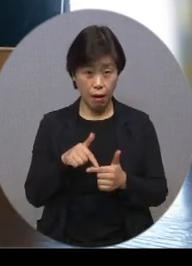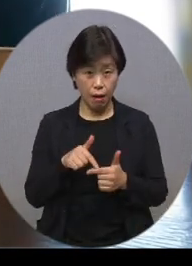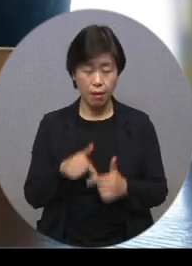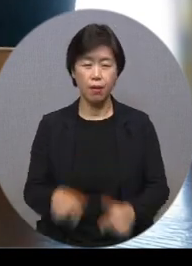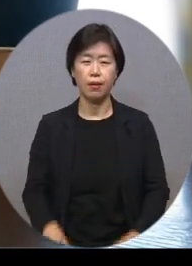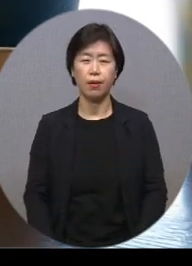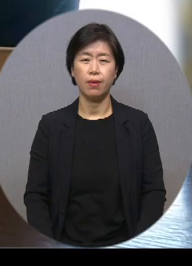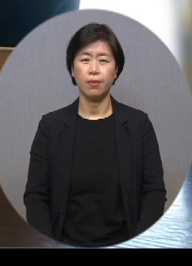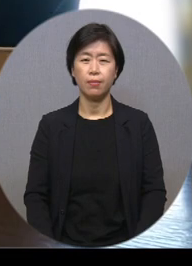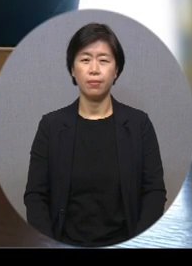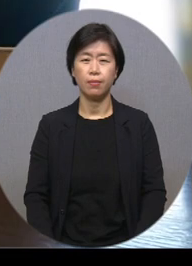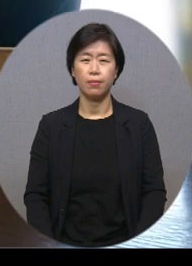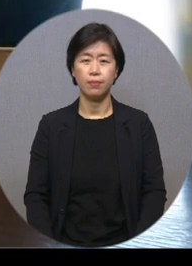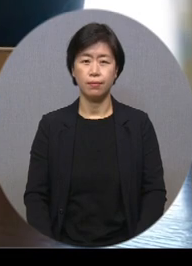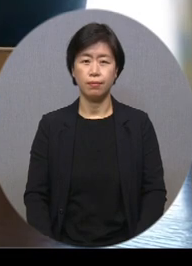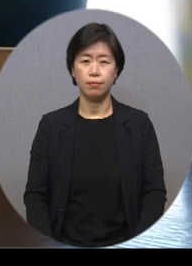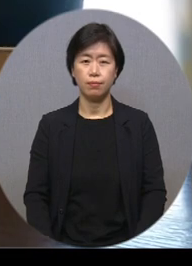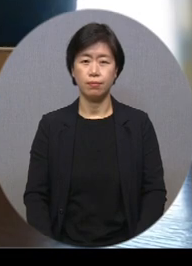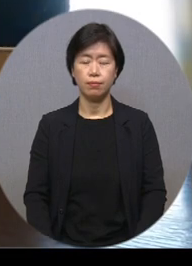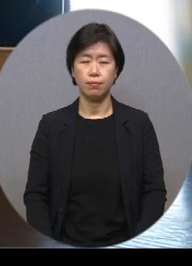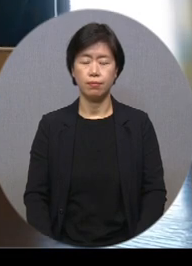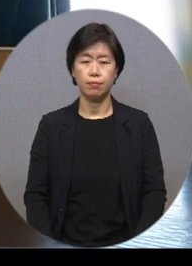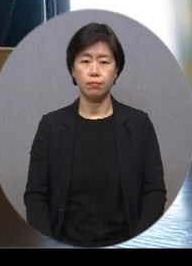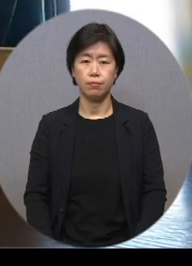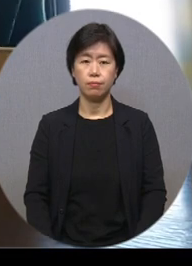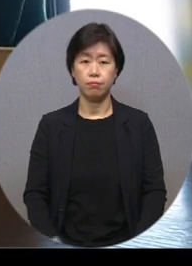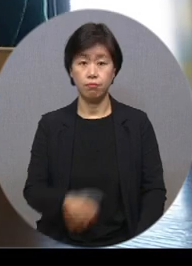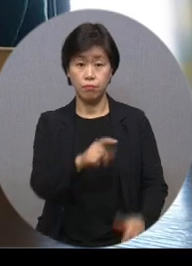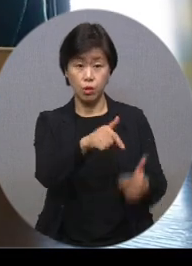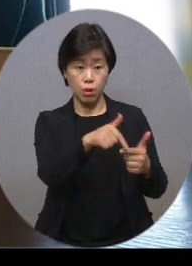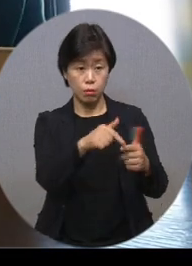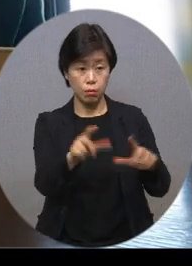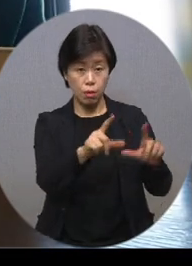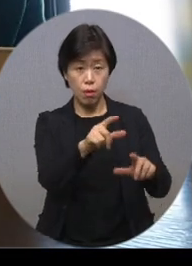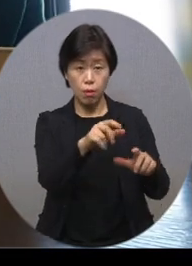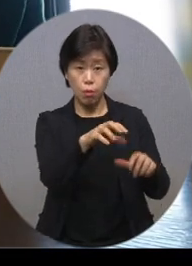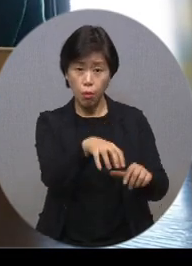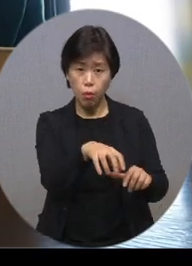너? 아니 근데 강남 사는데 여기 왜 와?